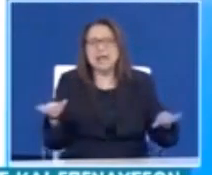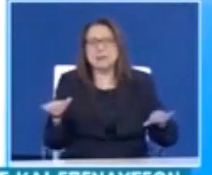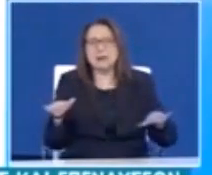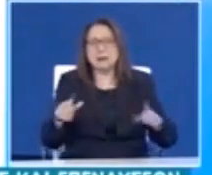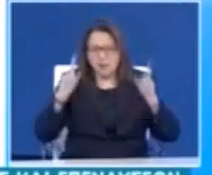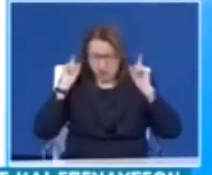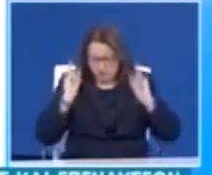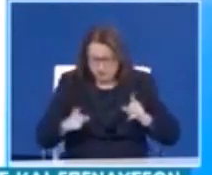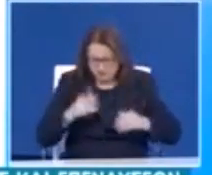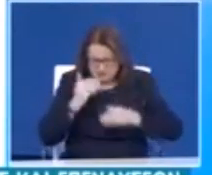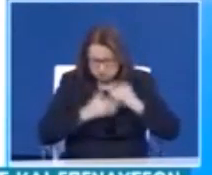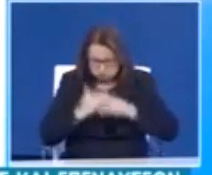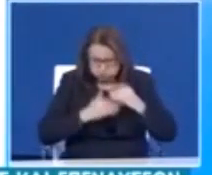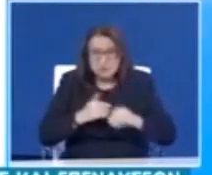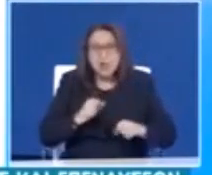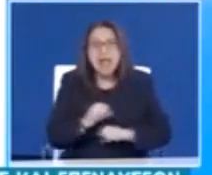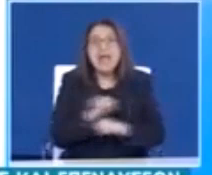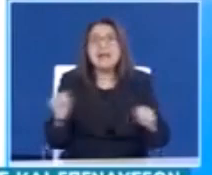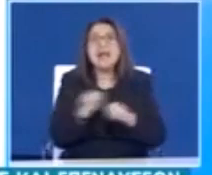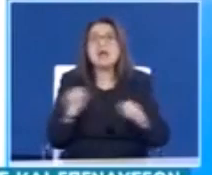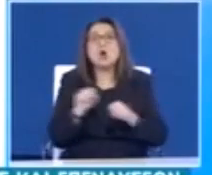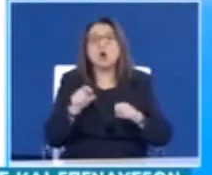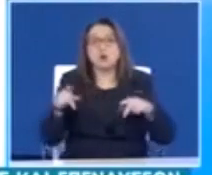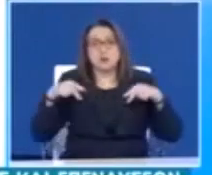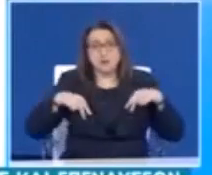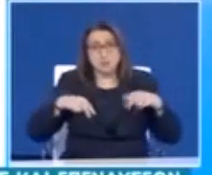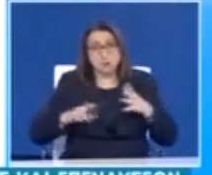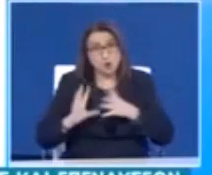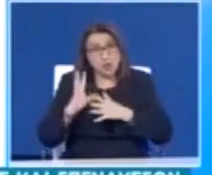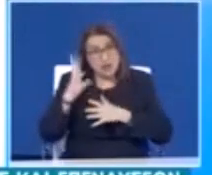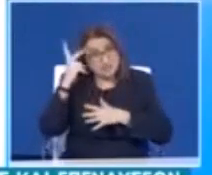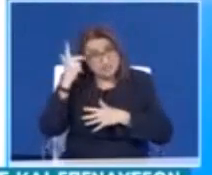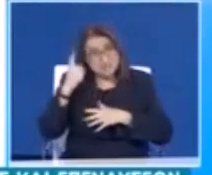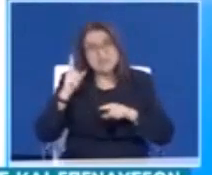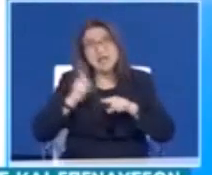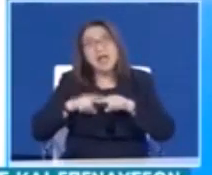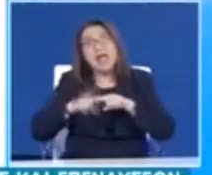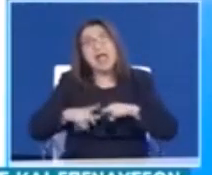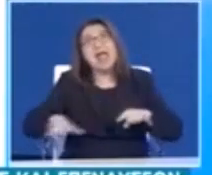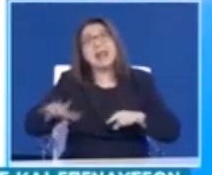Υπουργείο Ανάπτυξης και για την Ελλάδα, αλλά θα έλεγα για την Ευρώπη. Και μια μεγάλη